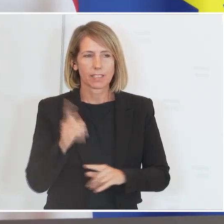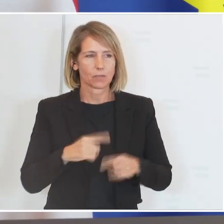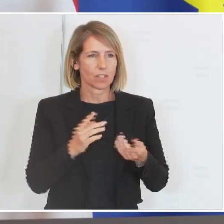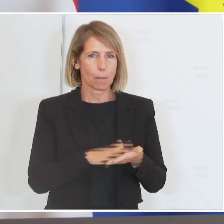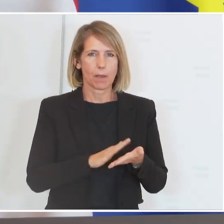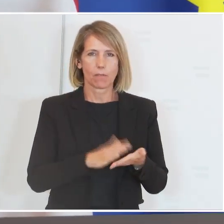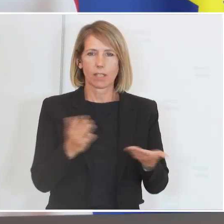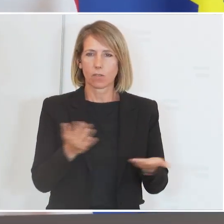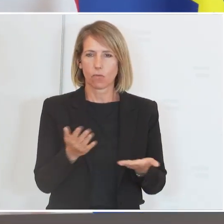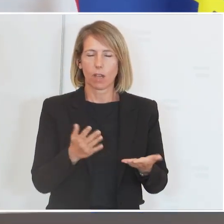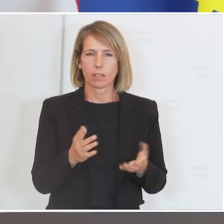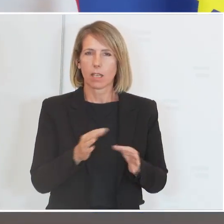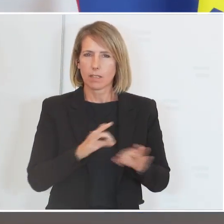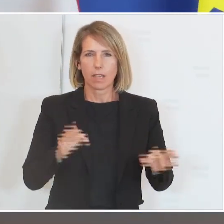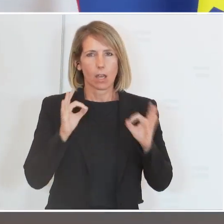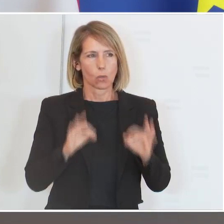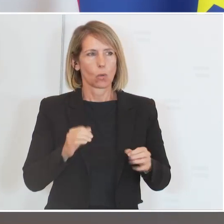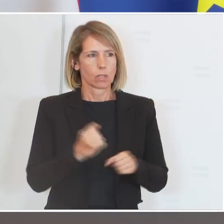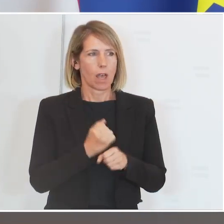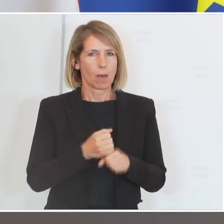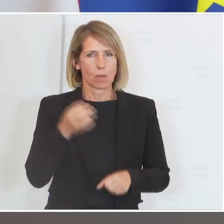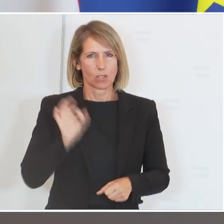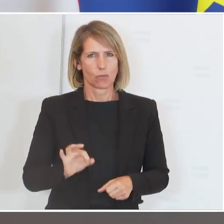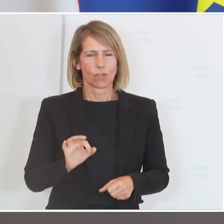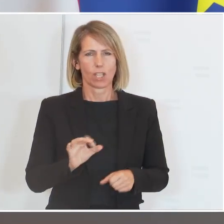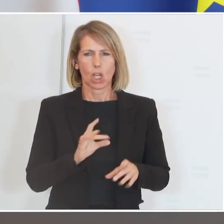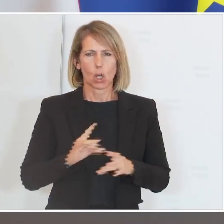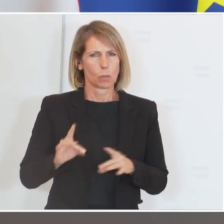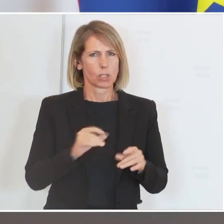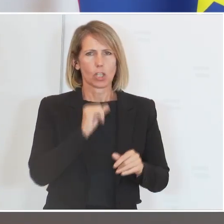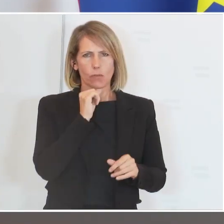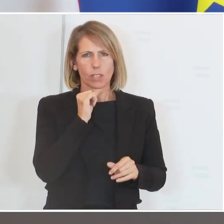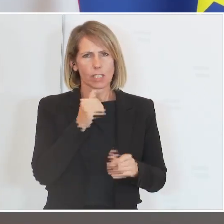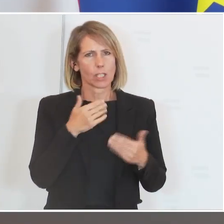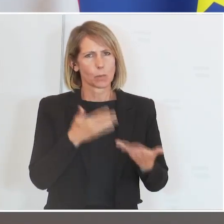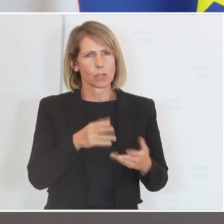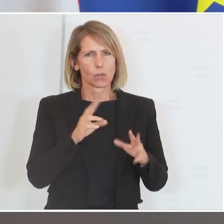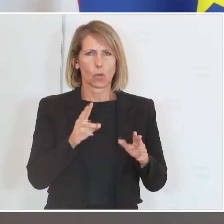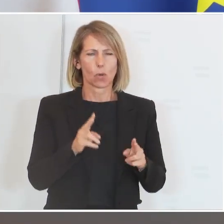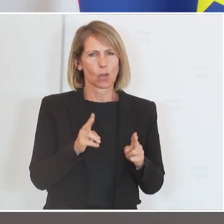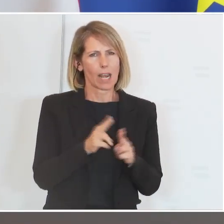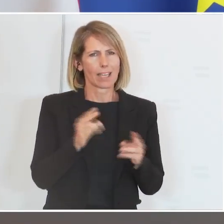beweisen damit und unterstreichen, dass wir sehr gut arbeitsfähig sind und beschäftigen uns nicht mit solchen Befindlichkeiten.